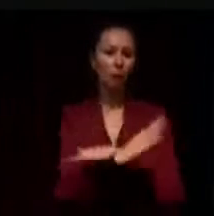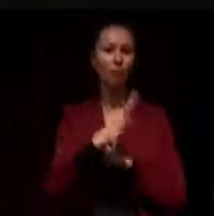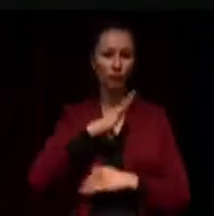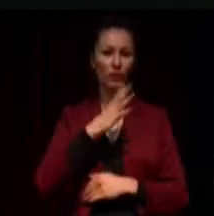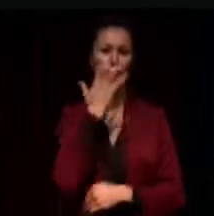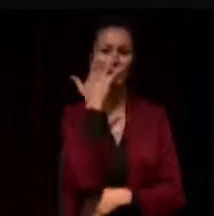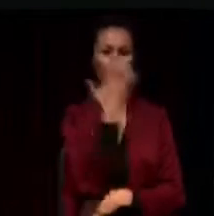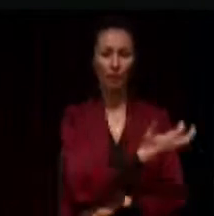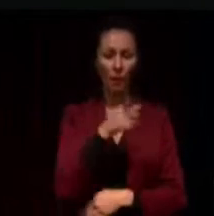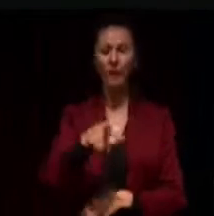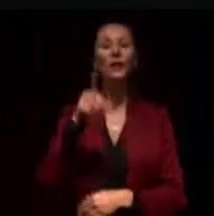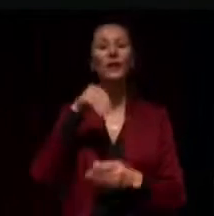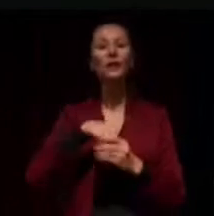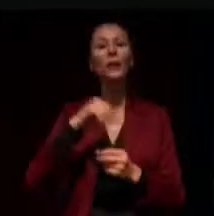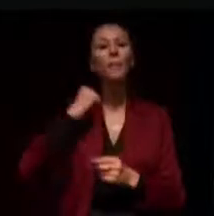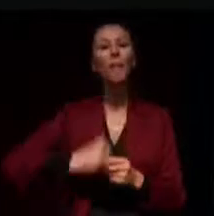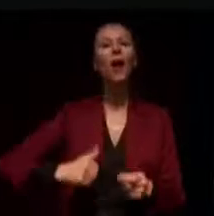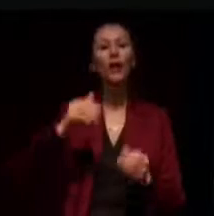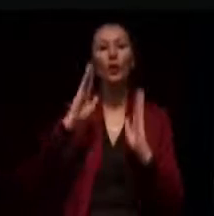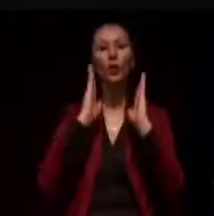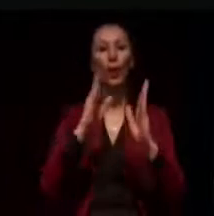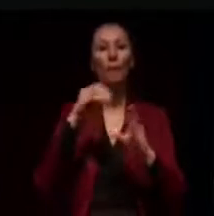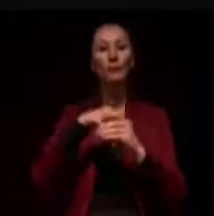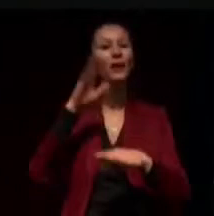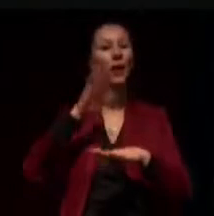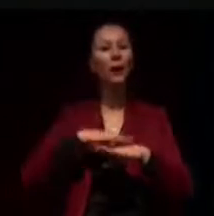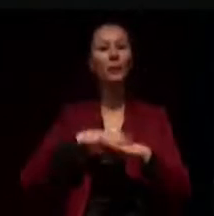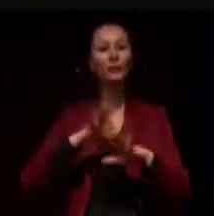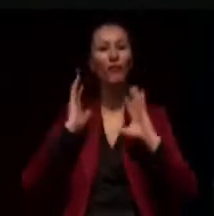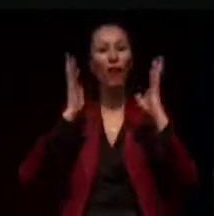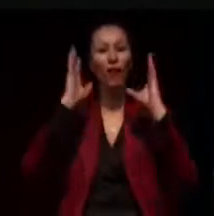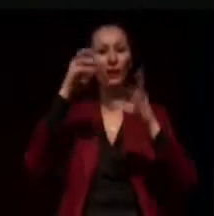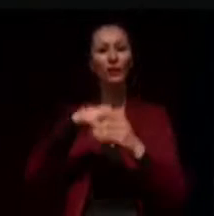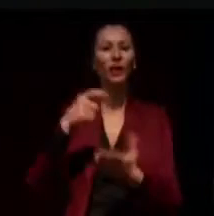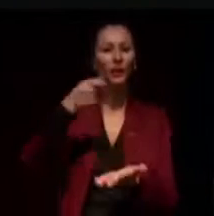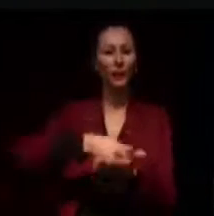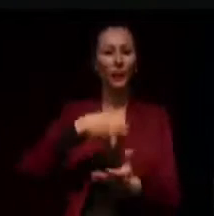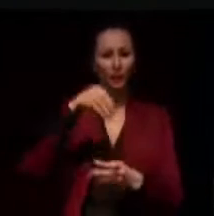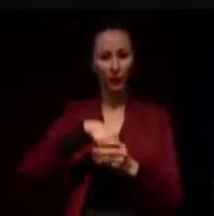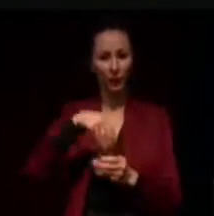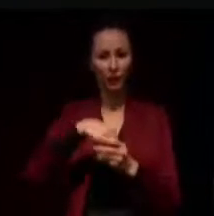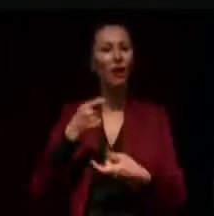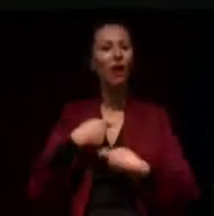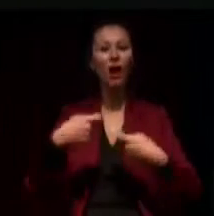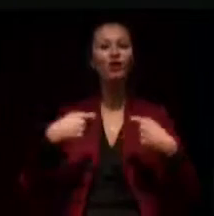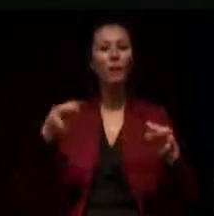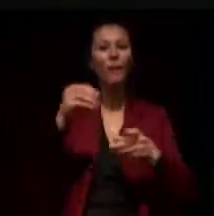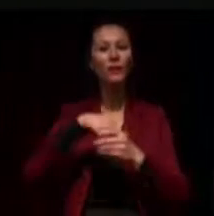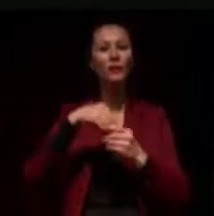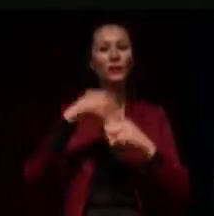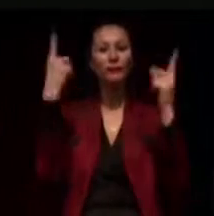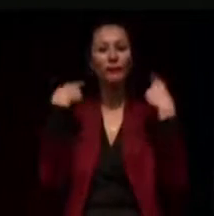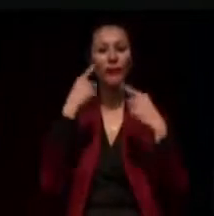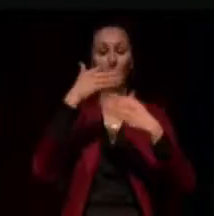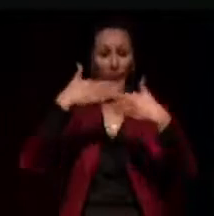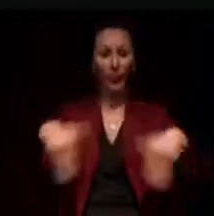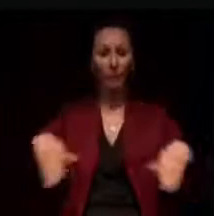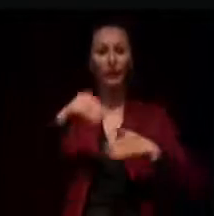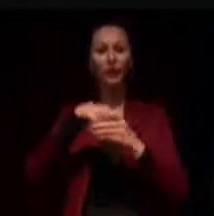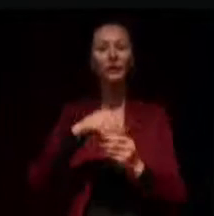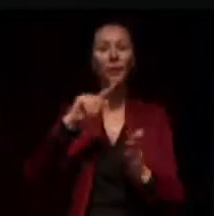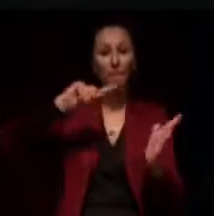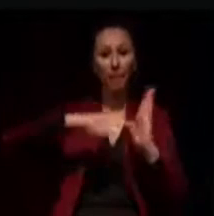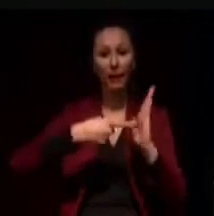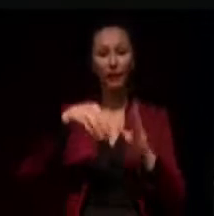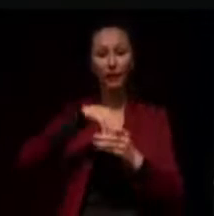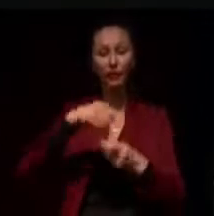sağlamaktadır. Bir mali döneme ilişkin olarak yapılması planlanan faaliyetler ve yatırımlar için harcama yetkilerine verilen limitleri